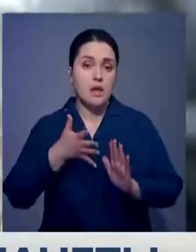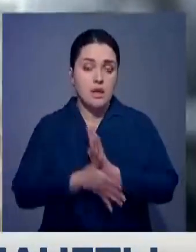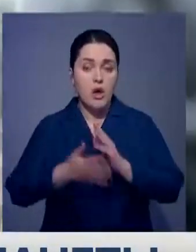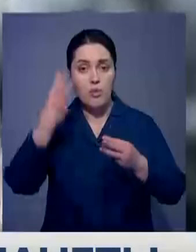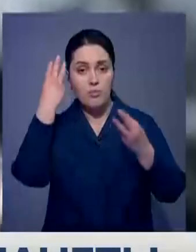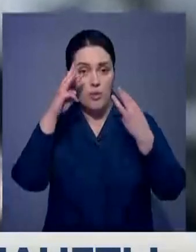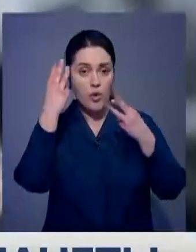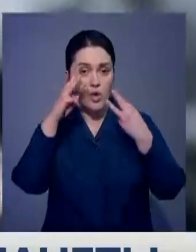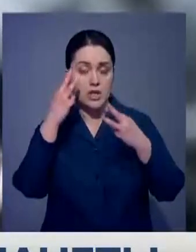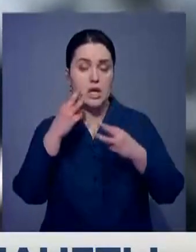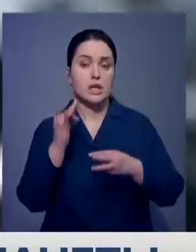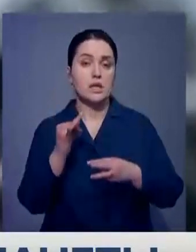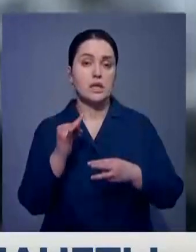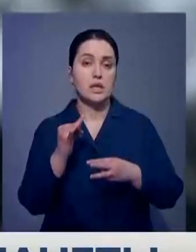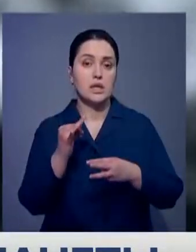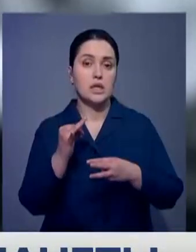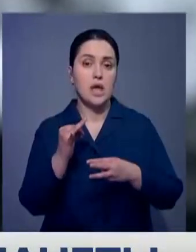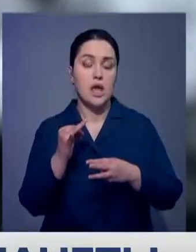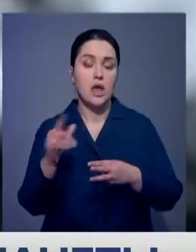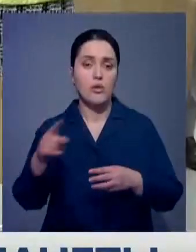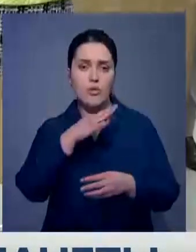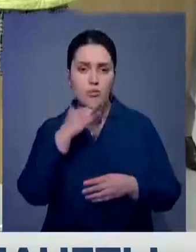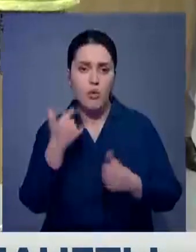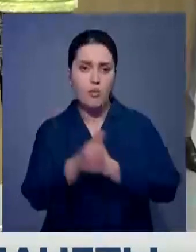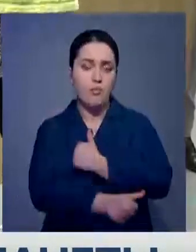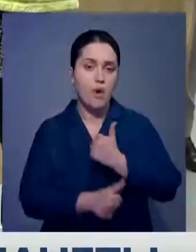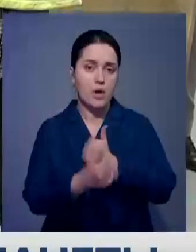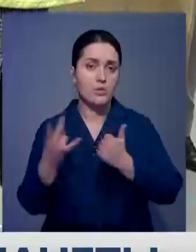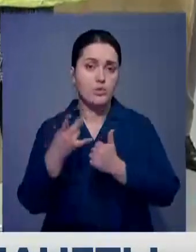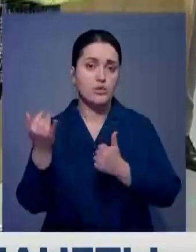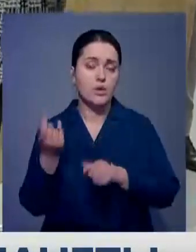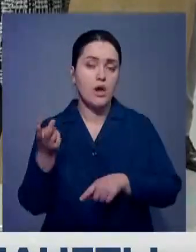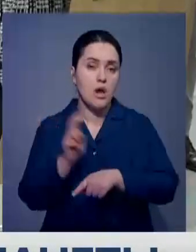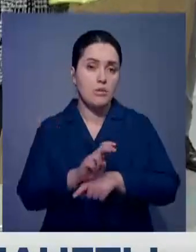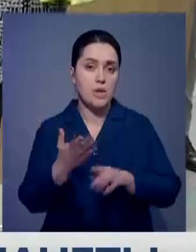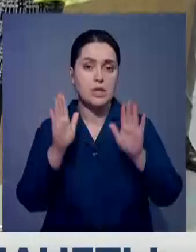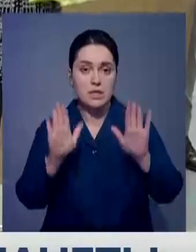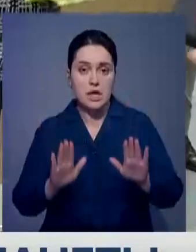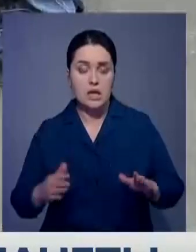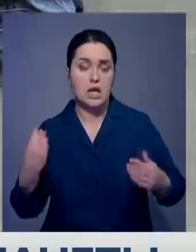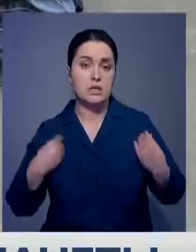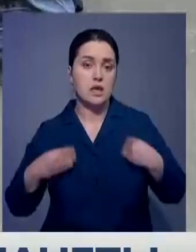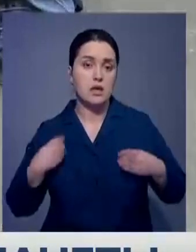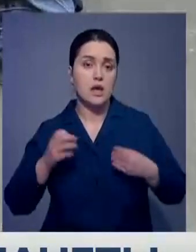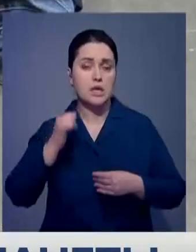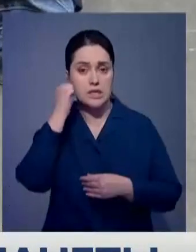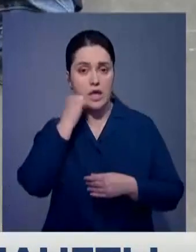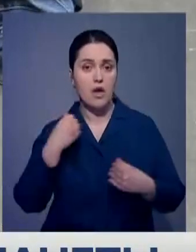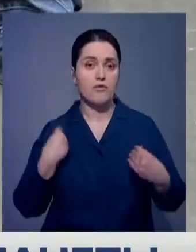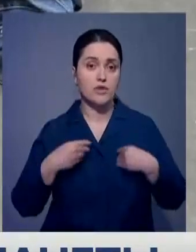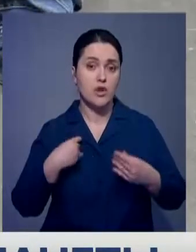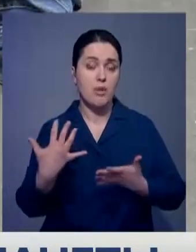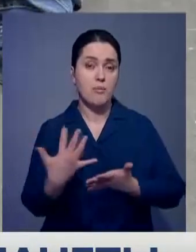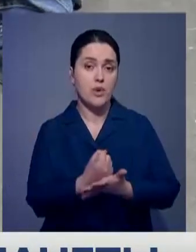мода. Именно поэтому максимальная концентрация инвесторов наблюдается возле стендов с одеждой. Здесь можно увидеть, как из старых вещей получаются